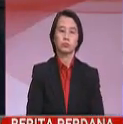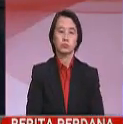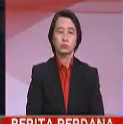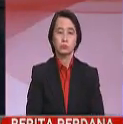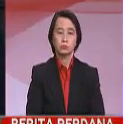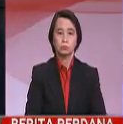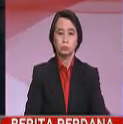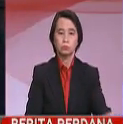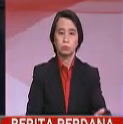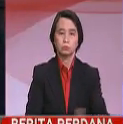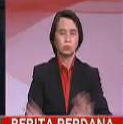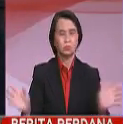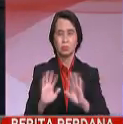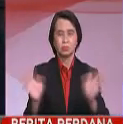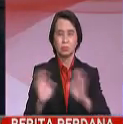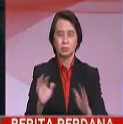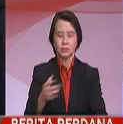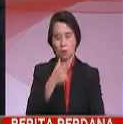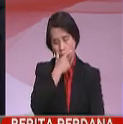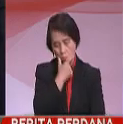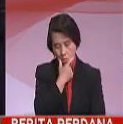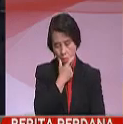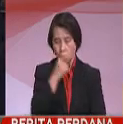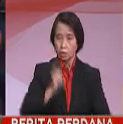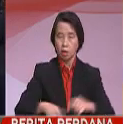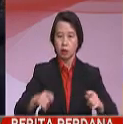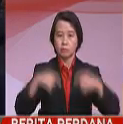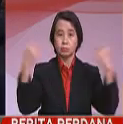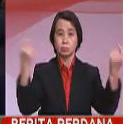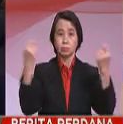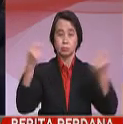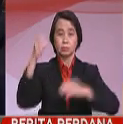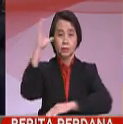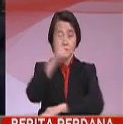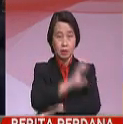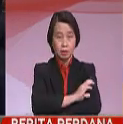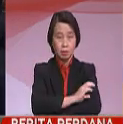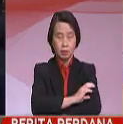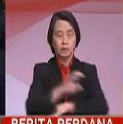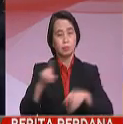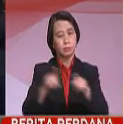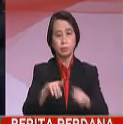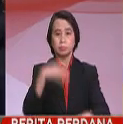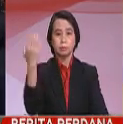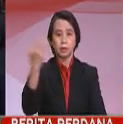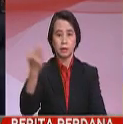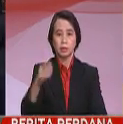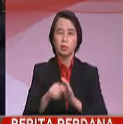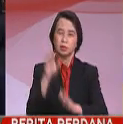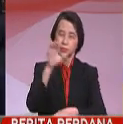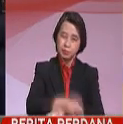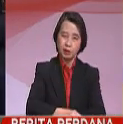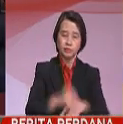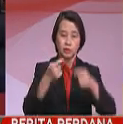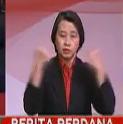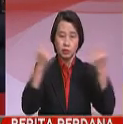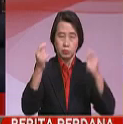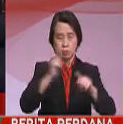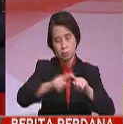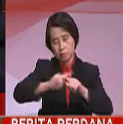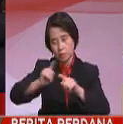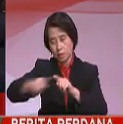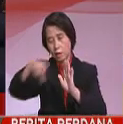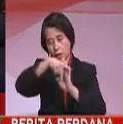Usah-usah dan bersedih kerana tidak dapat meraihkan Hari Krismas seperti kelazimannya. Walaupun terpaksa disambut dengan pelbagai peraturan